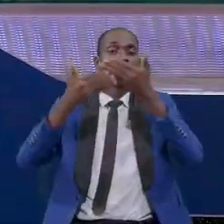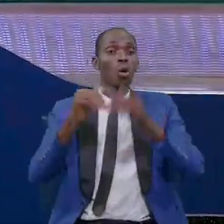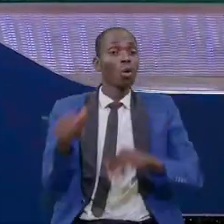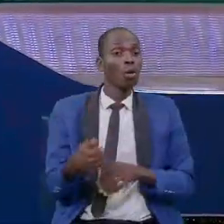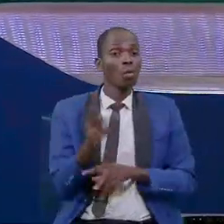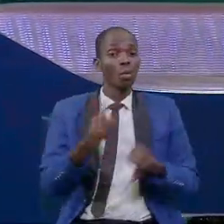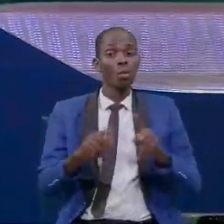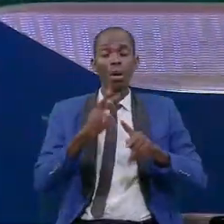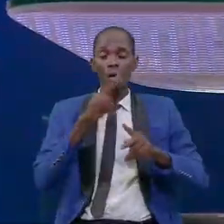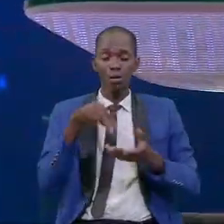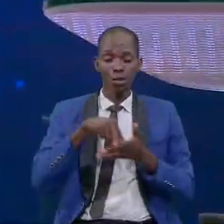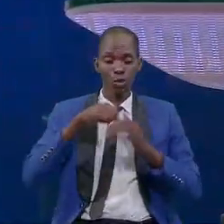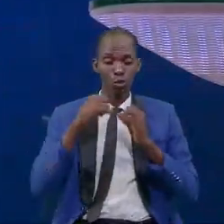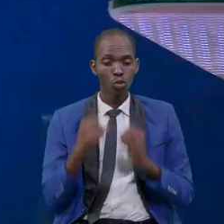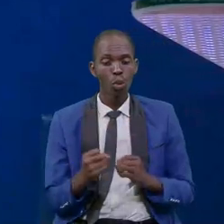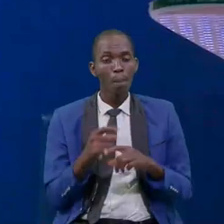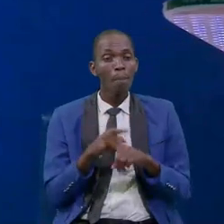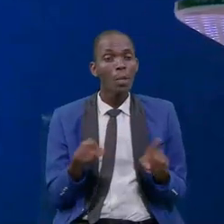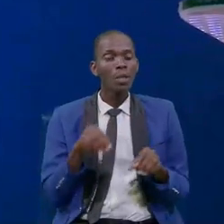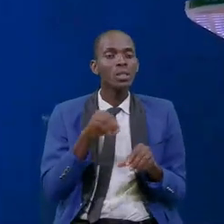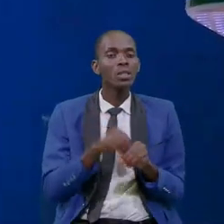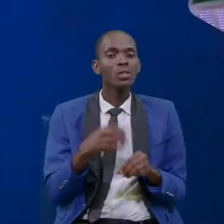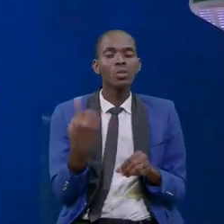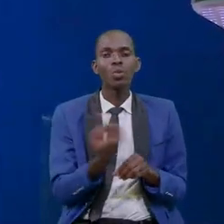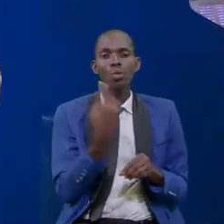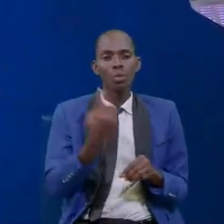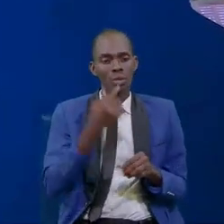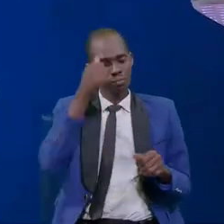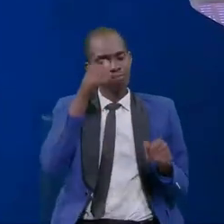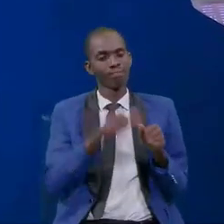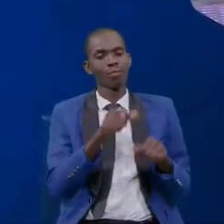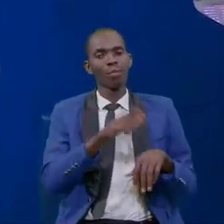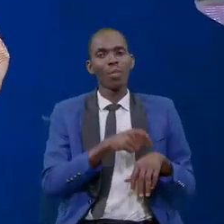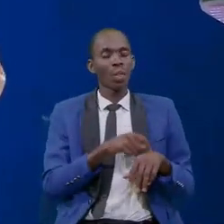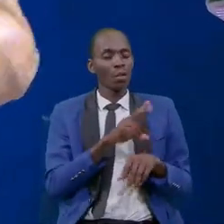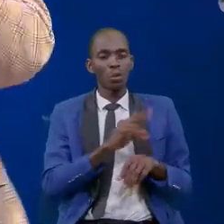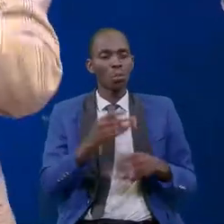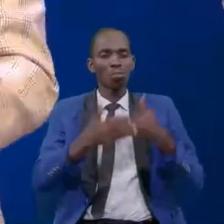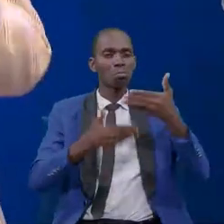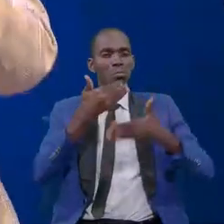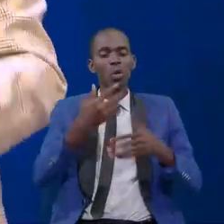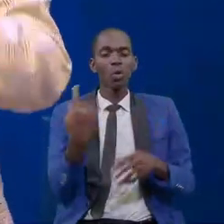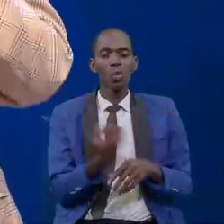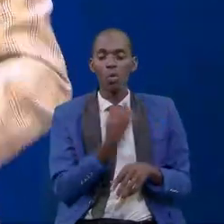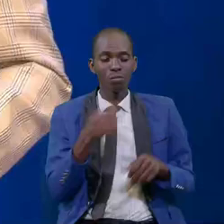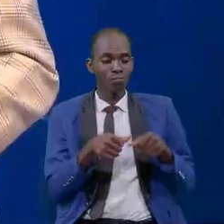progrès. Il y a des gens qui sont fermes, mais ils sont fermes à marquer le temps, à marquer le pas. Ils sont fermes à marquer